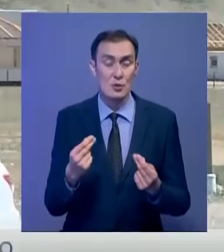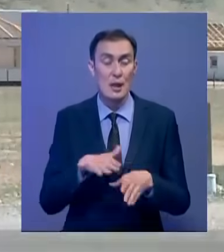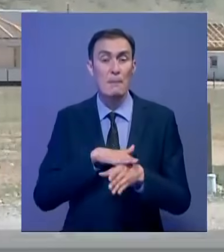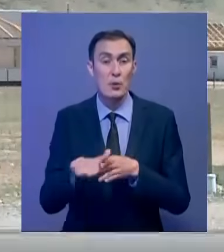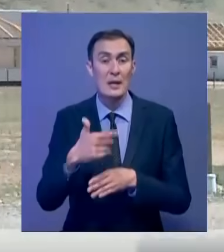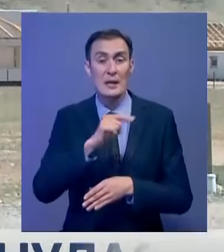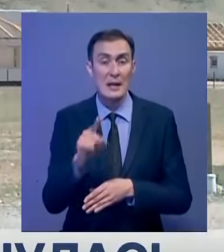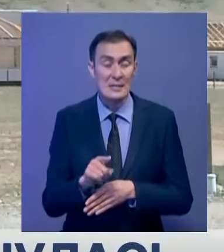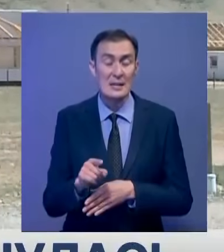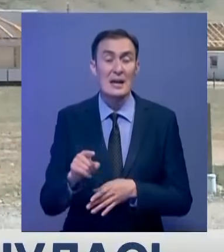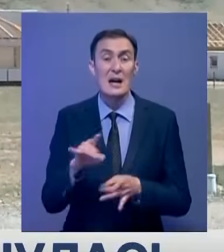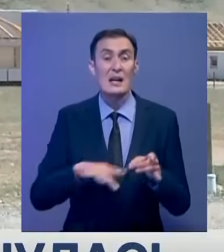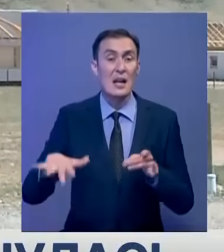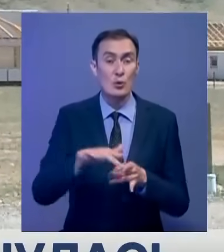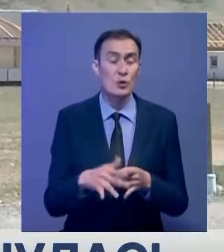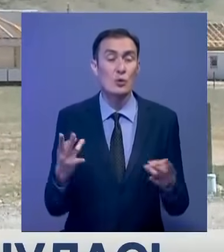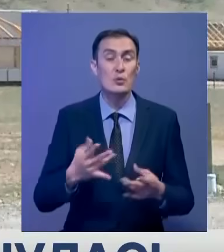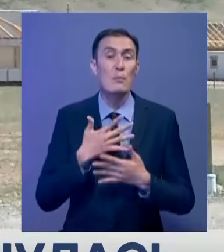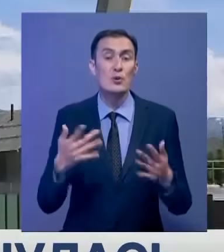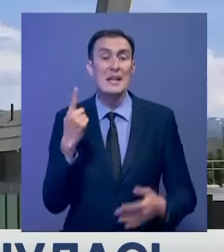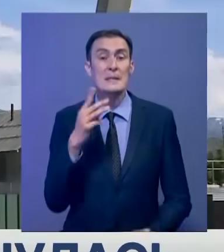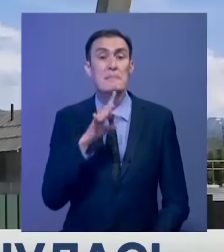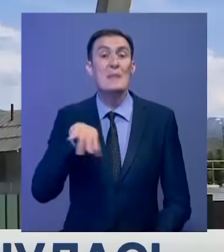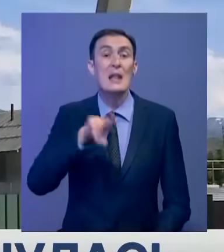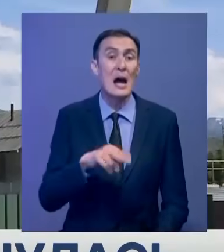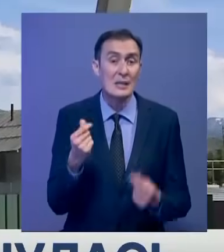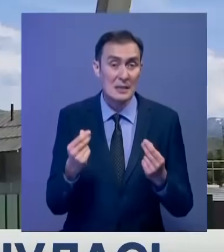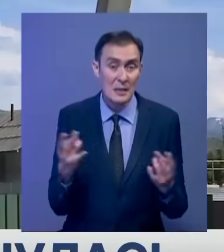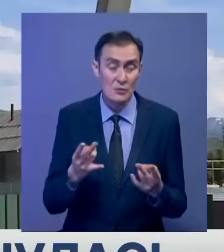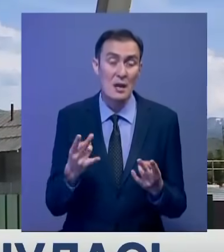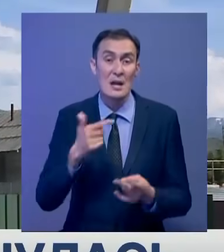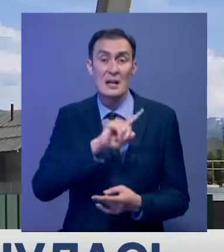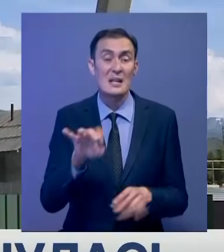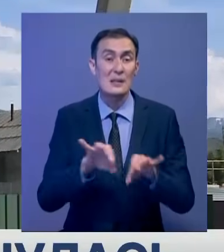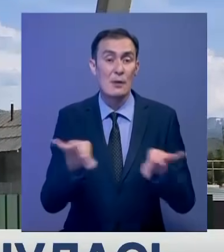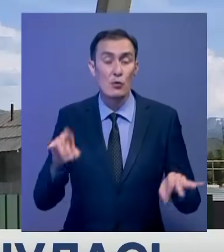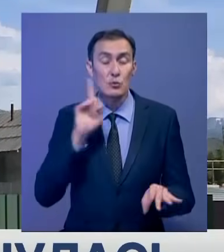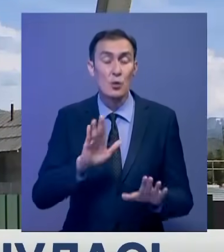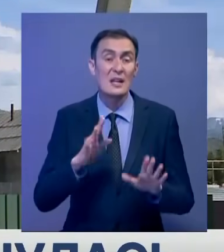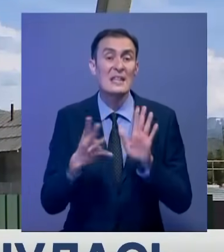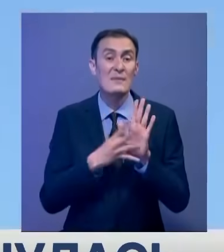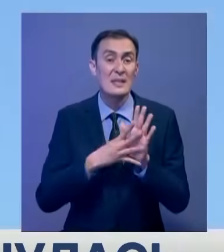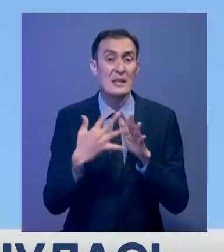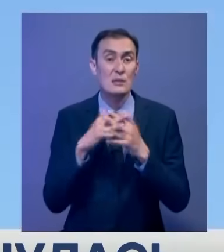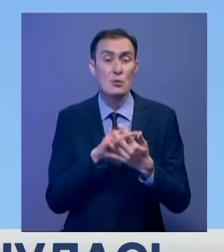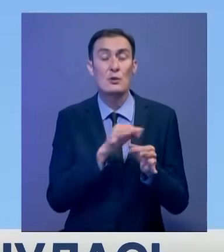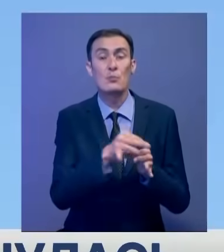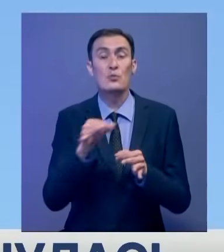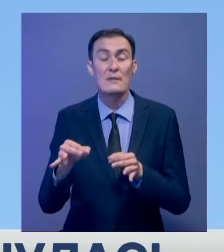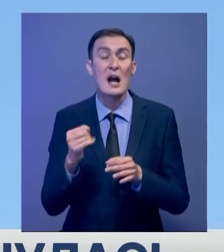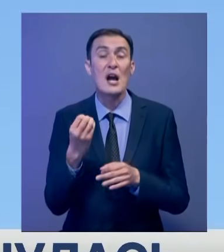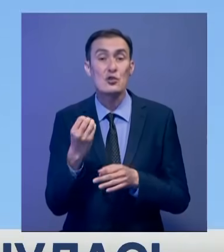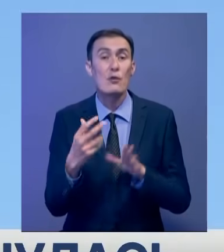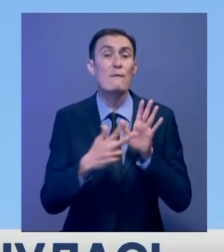полной газификации Зайсанского района еще нужно больше 1 миллиарда тенге. Газопровод пока провели только к 9 населенным пунктам, а